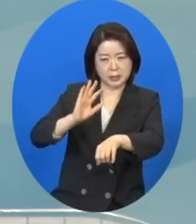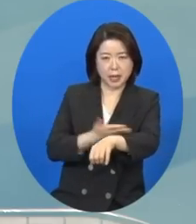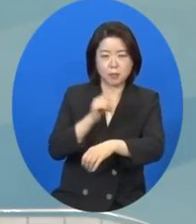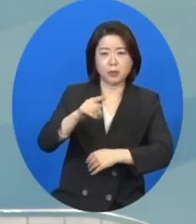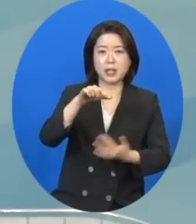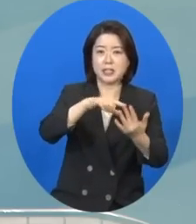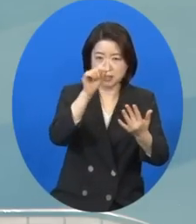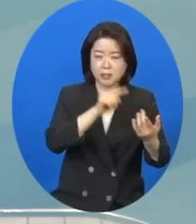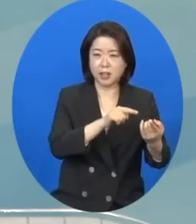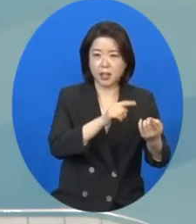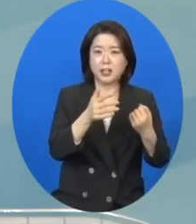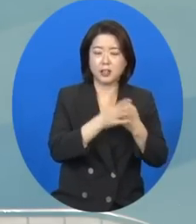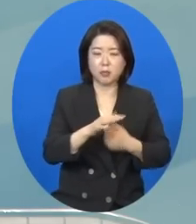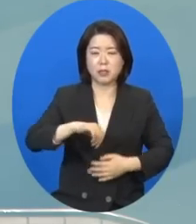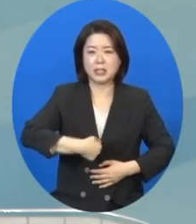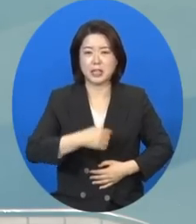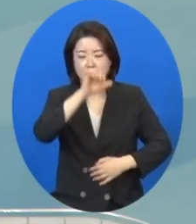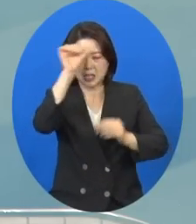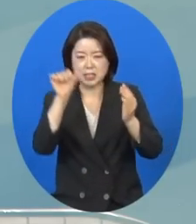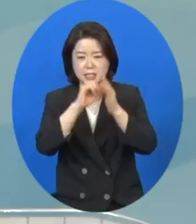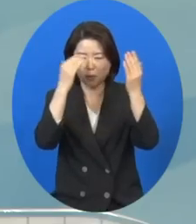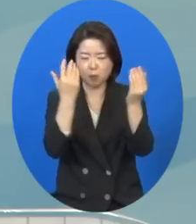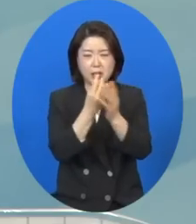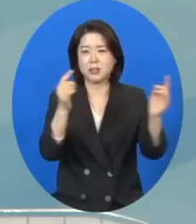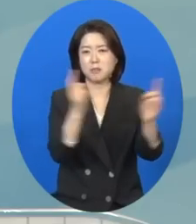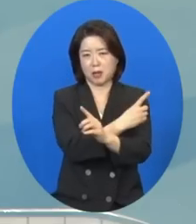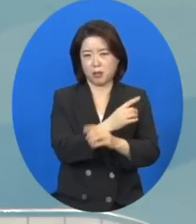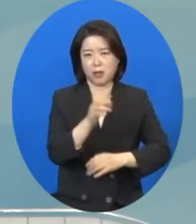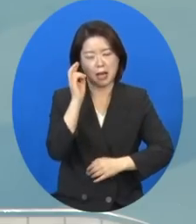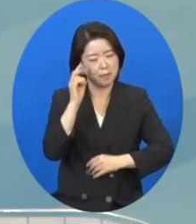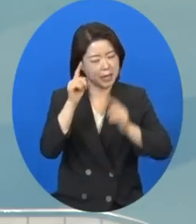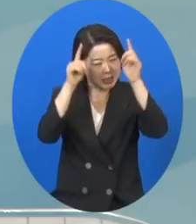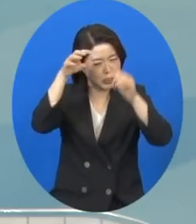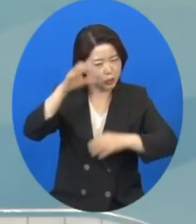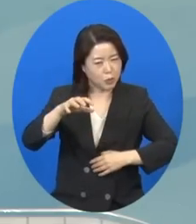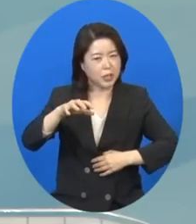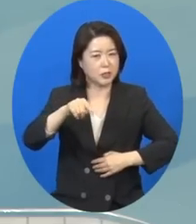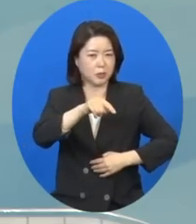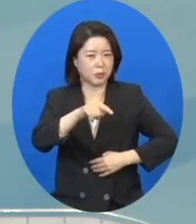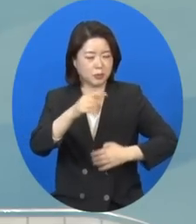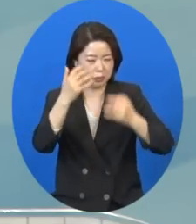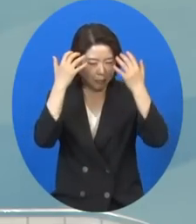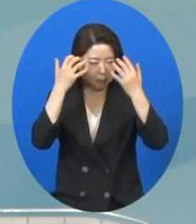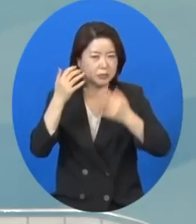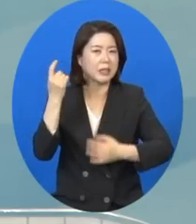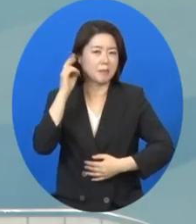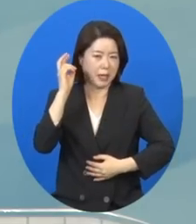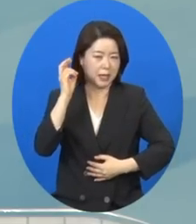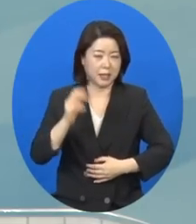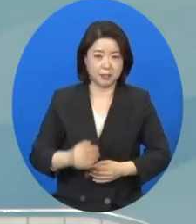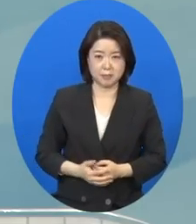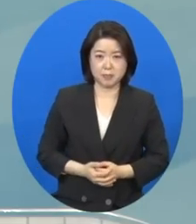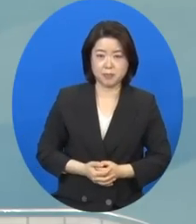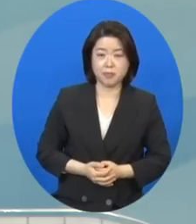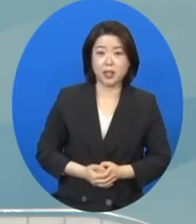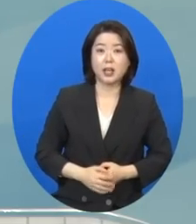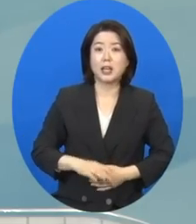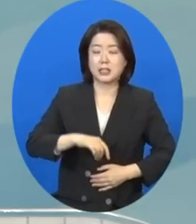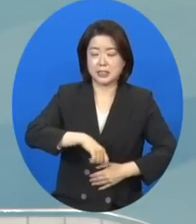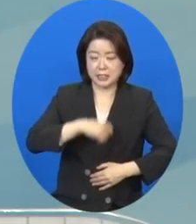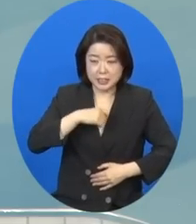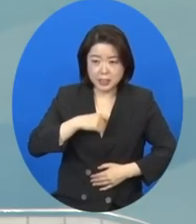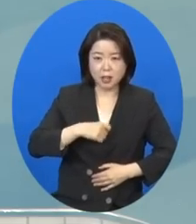그 소리를 듣고 있는지도 모릅니다 그는 예수님을 버리고 포기함으로써 진정한 자기 자신과